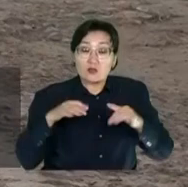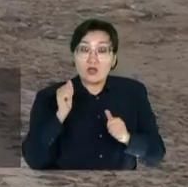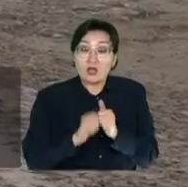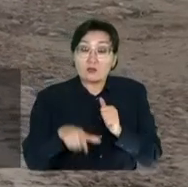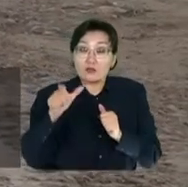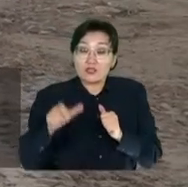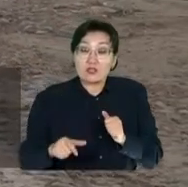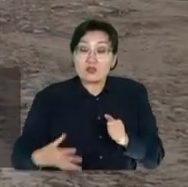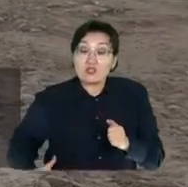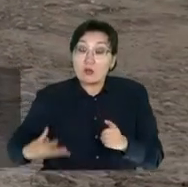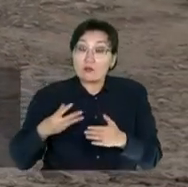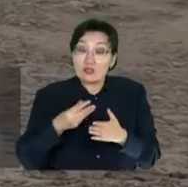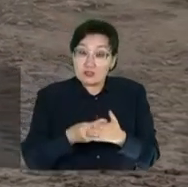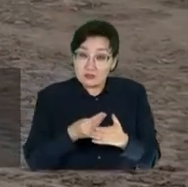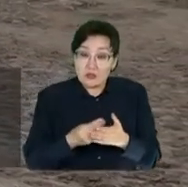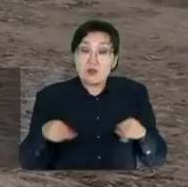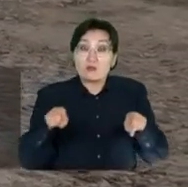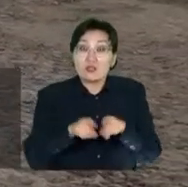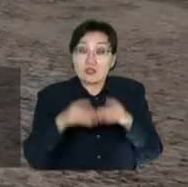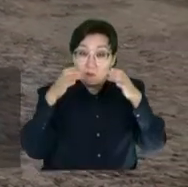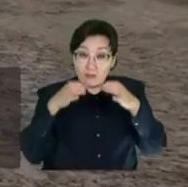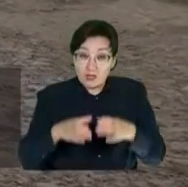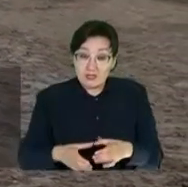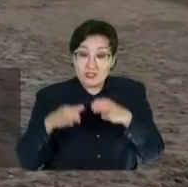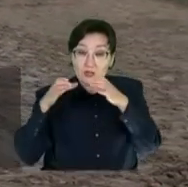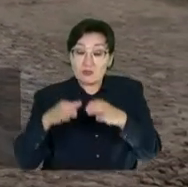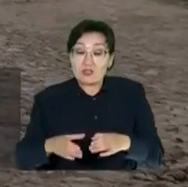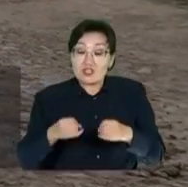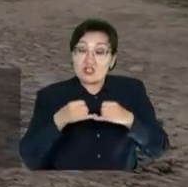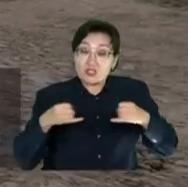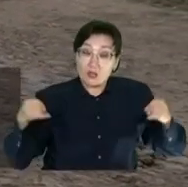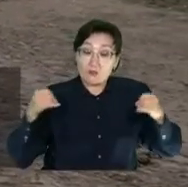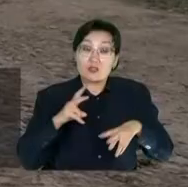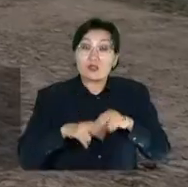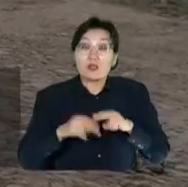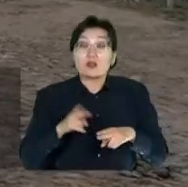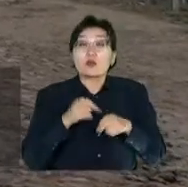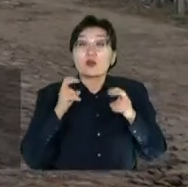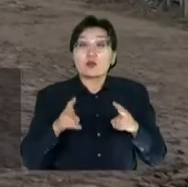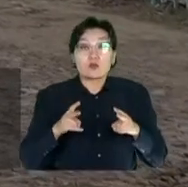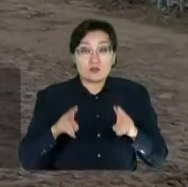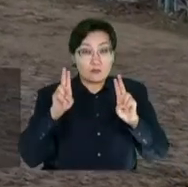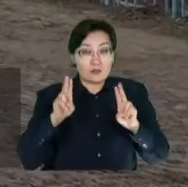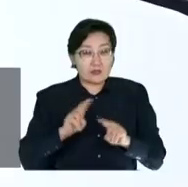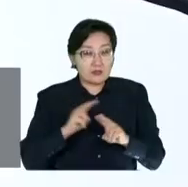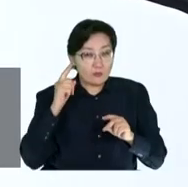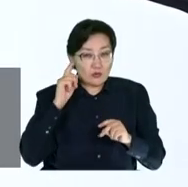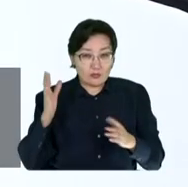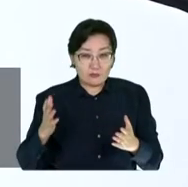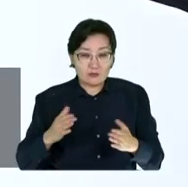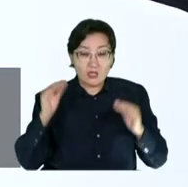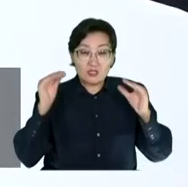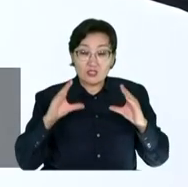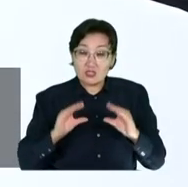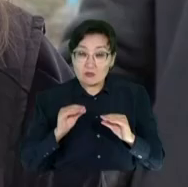тұрғын қалтасынан қаржы шығарып, мынандай бағаналардан жалғап алған, қауіпсіздік туралы ойлап жатқан ешкім жоқ. Кешкі